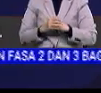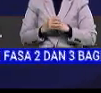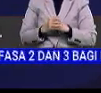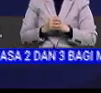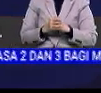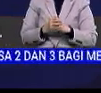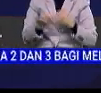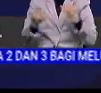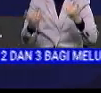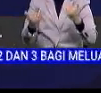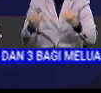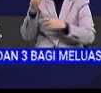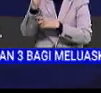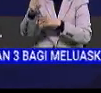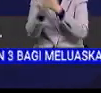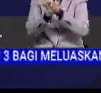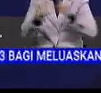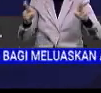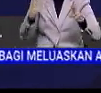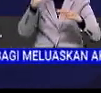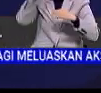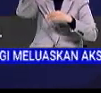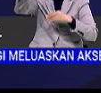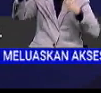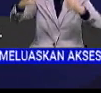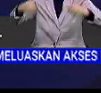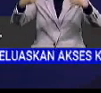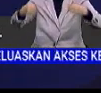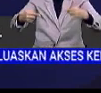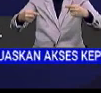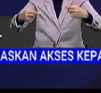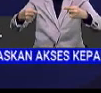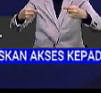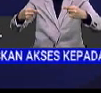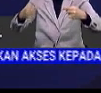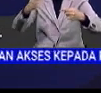Now it's important how we recover the next days, the next hours,